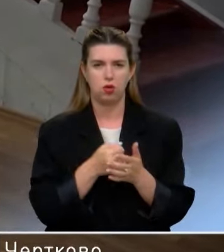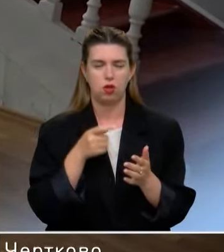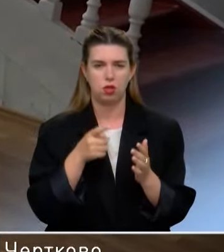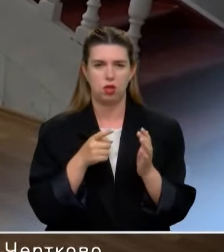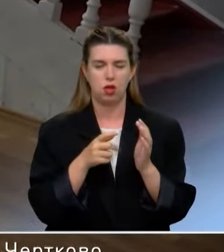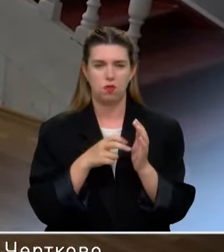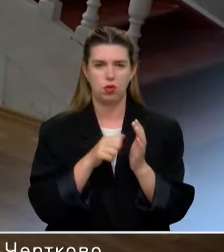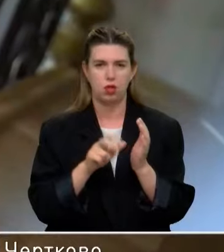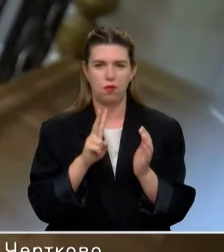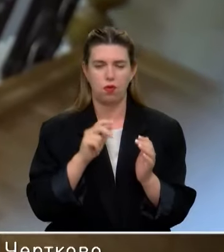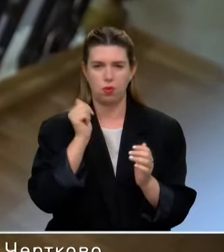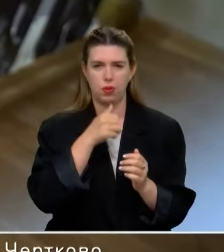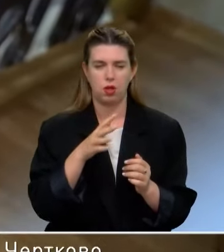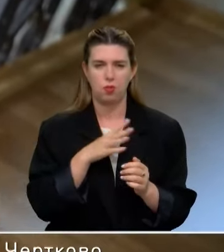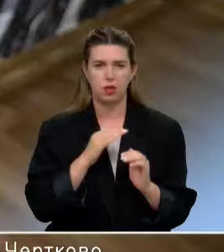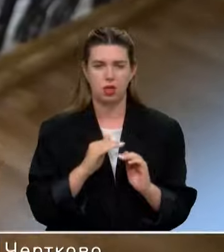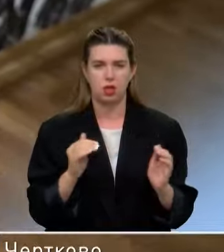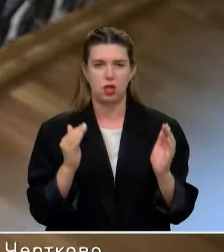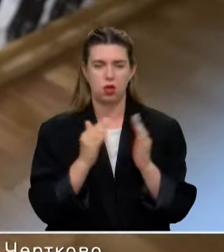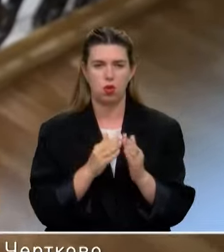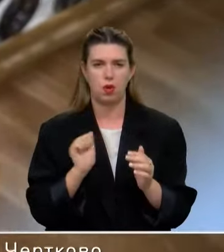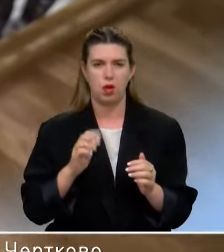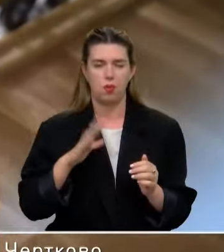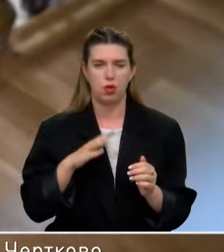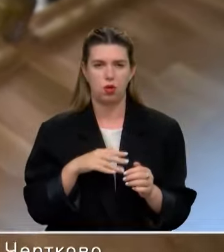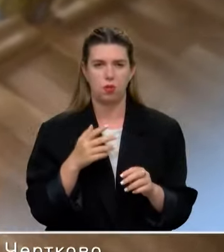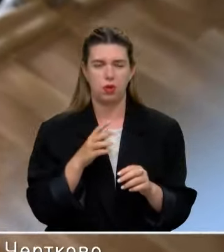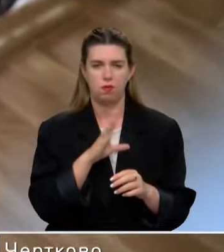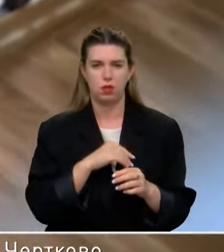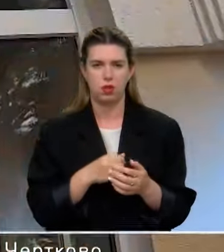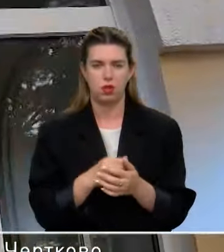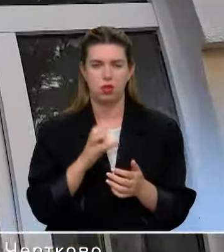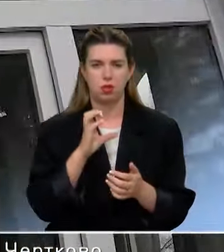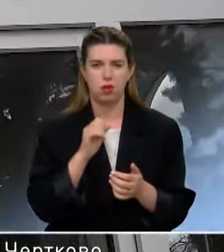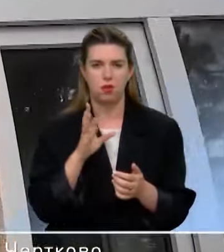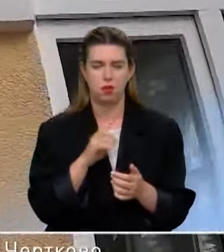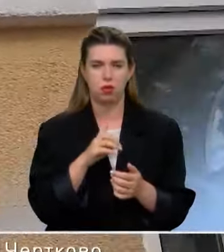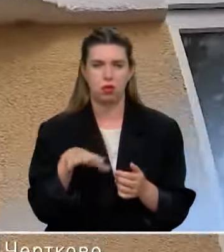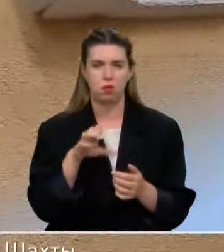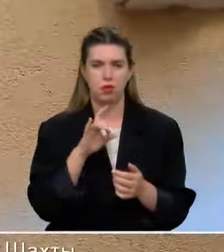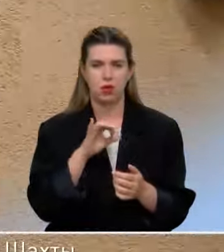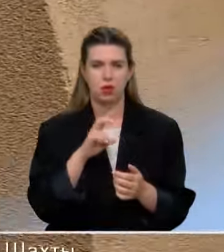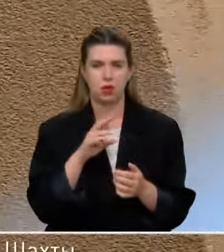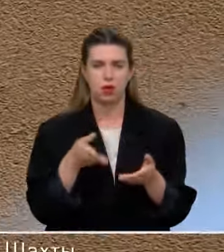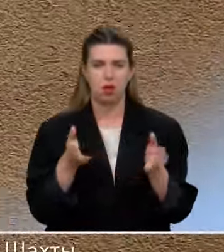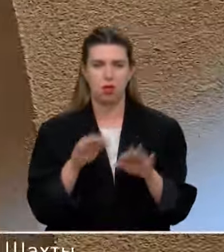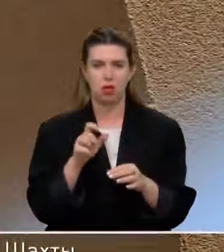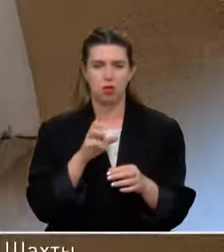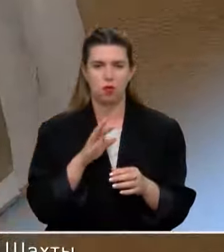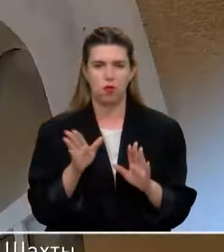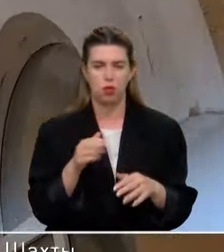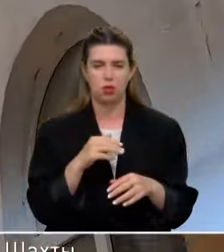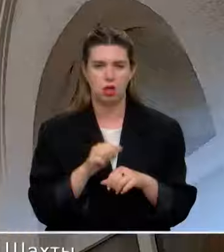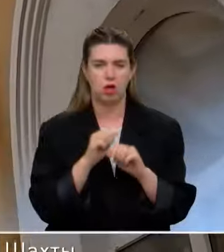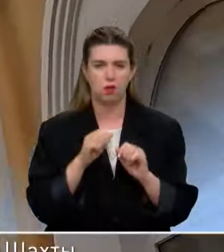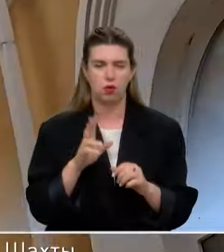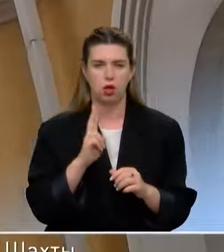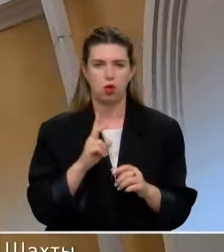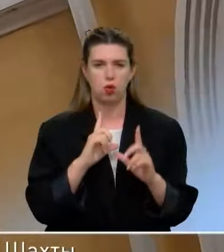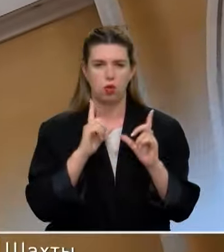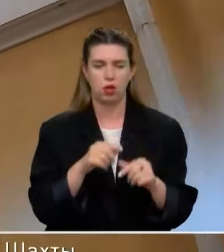1962 года Здесь был детский дом потом контора совхоза помещики сарандинакиной после революции